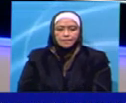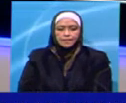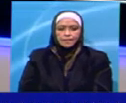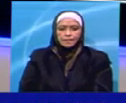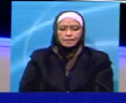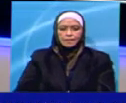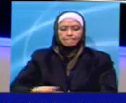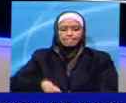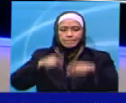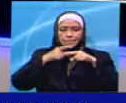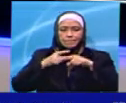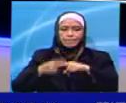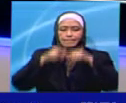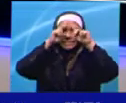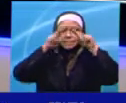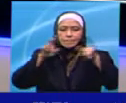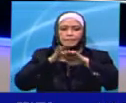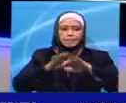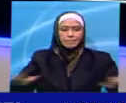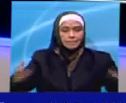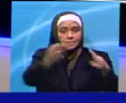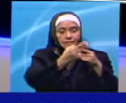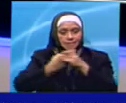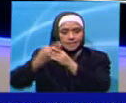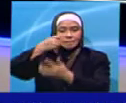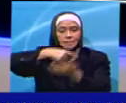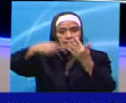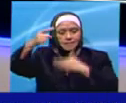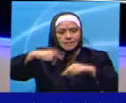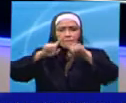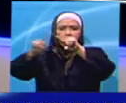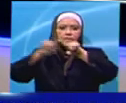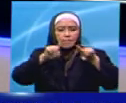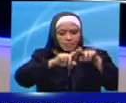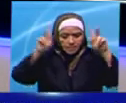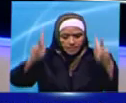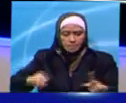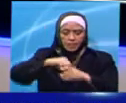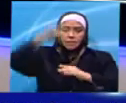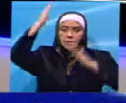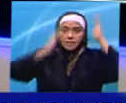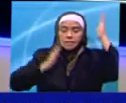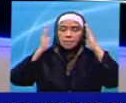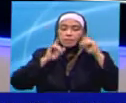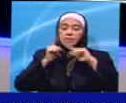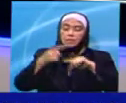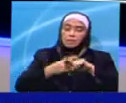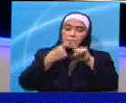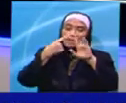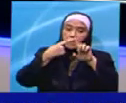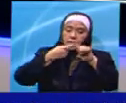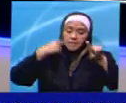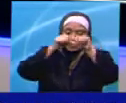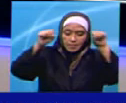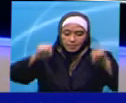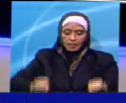Keharmonian dalam kalangan rakyat berbilang kaum di negara ini yang dikecapi kini hasil pentadbiran negara yang berteraskan sistem perlembagaan persekutuan